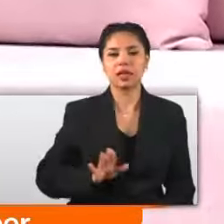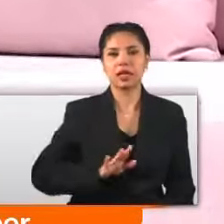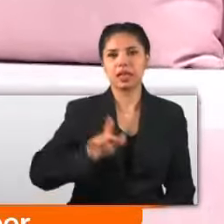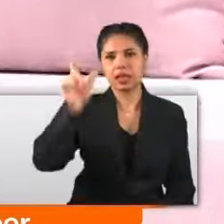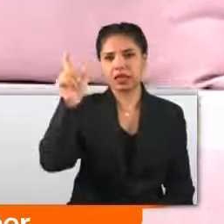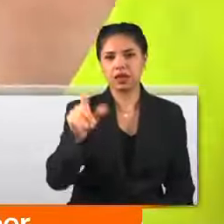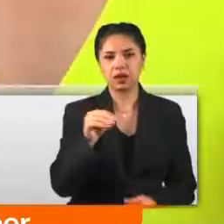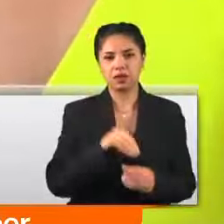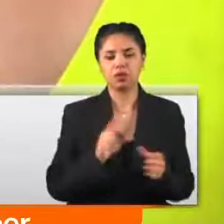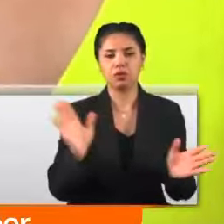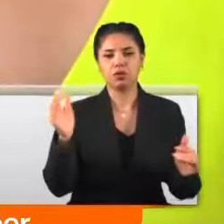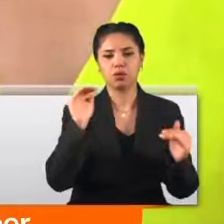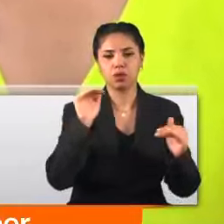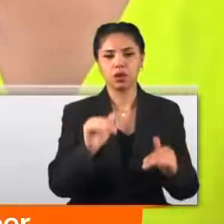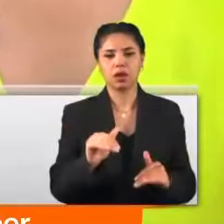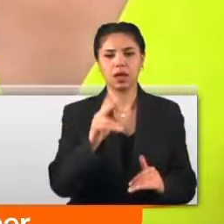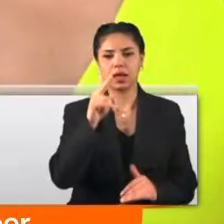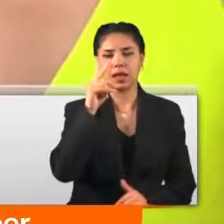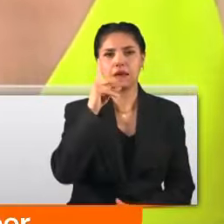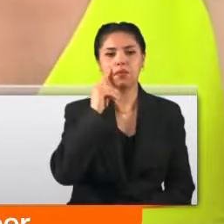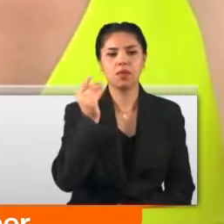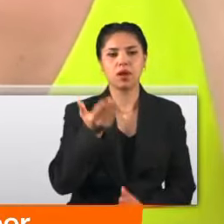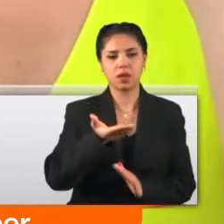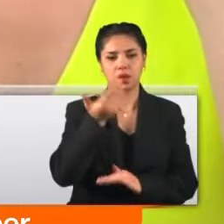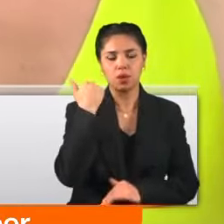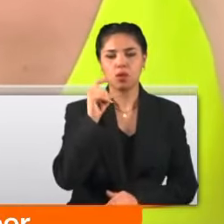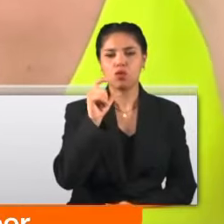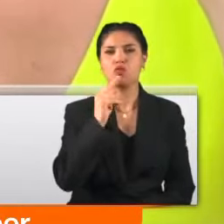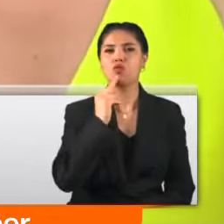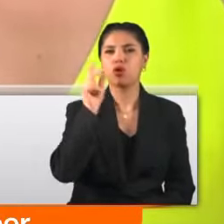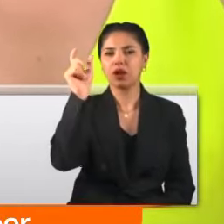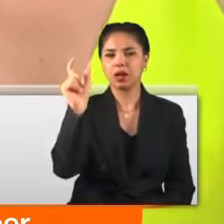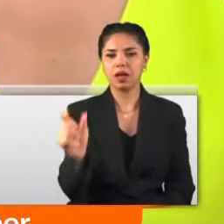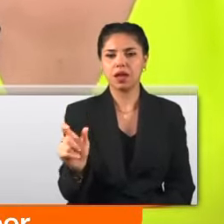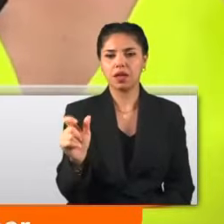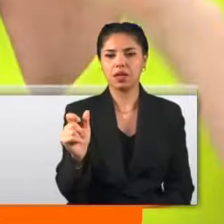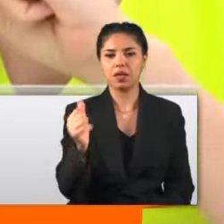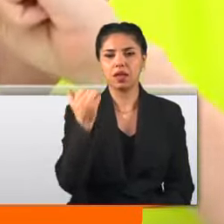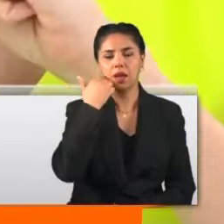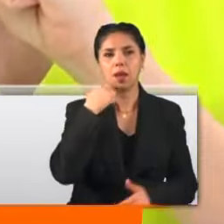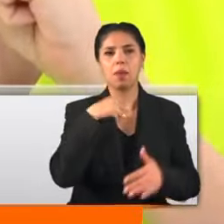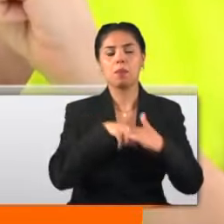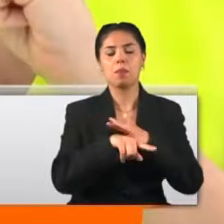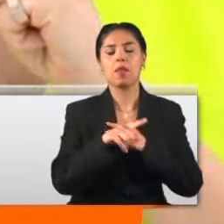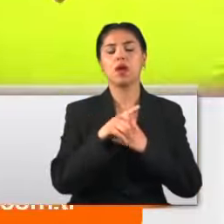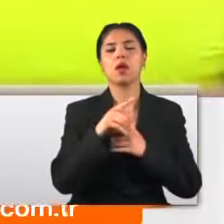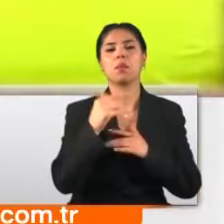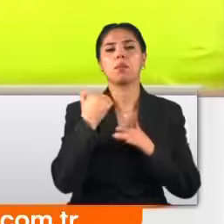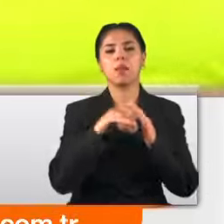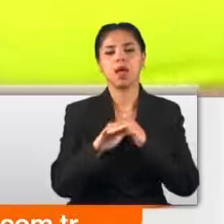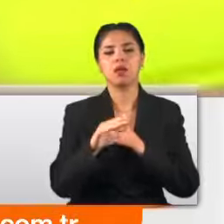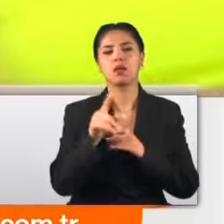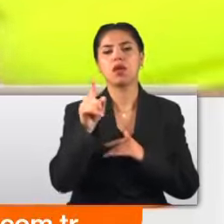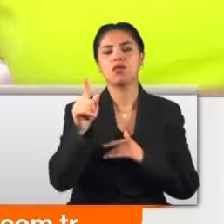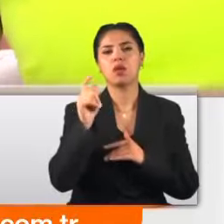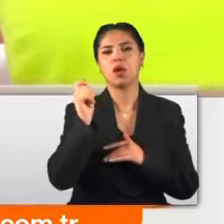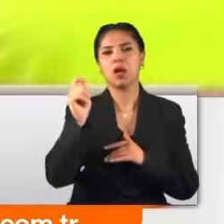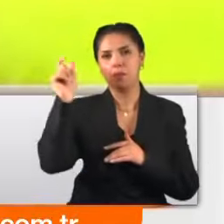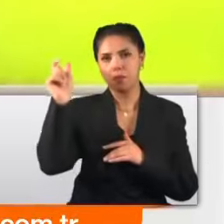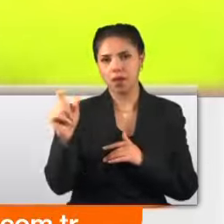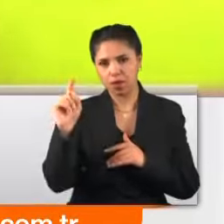için stüdyodaydı. 2 Mayıs'tan önce kız Ümmü Gülsüm'ün ihanet yazışmalarını kayınpeder ele geçiriyor. Ümmü Gülsüm o saatten